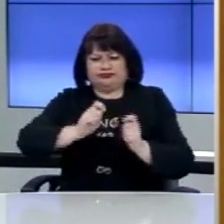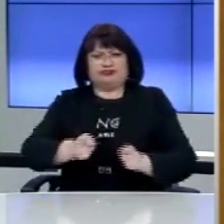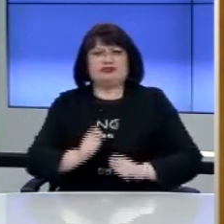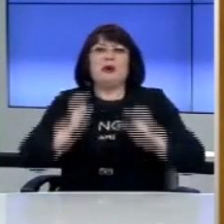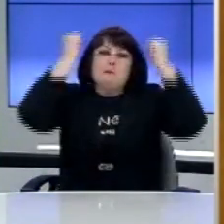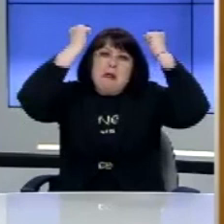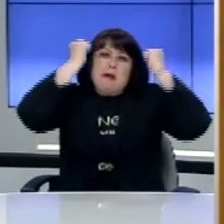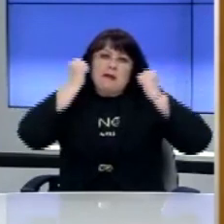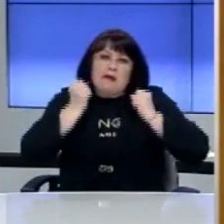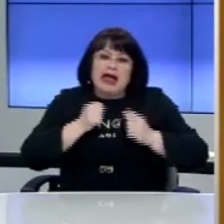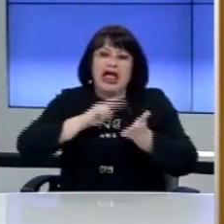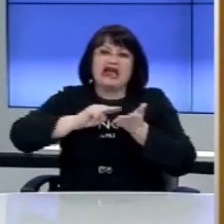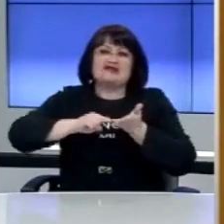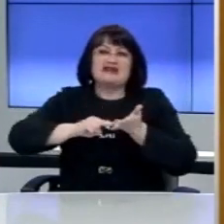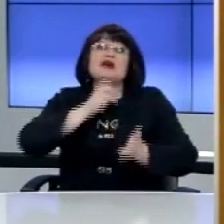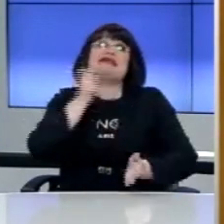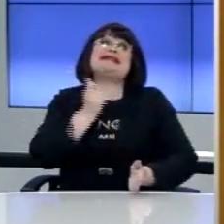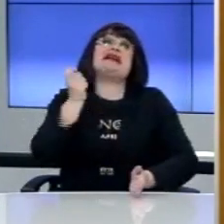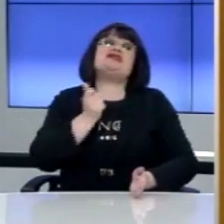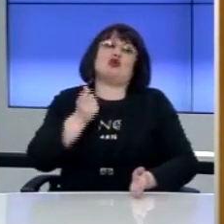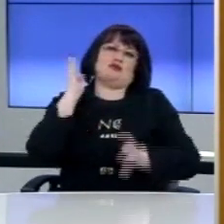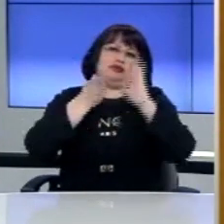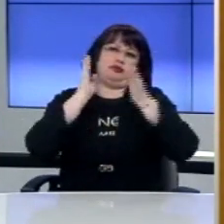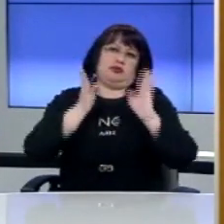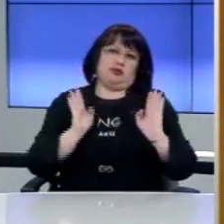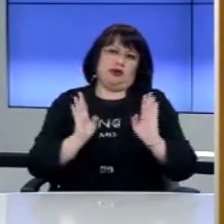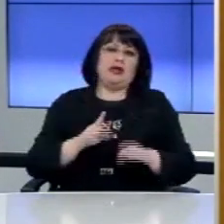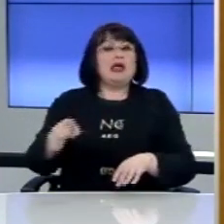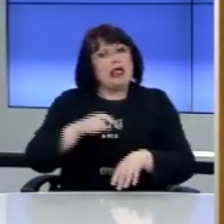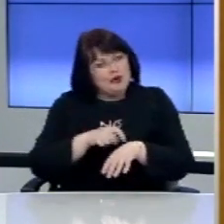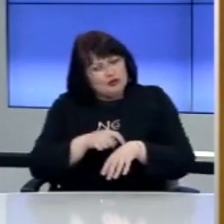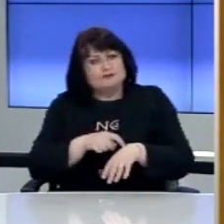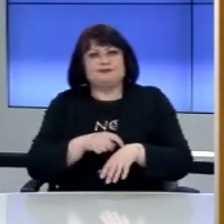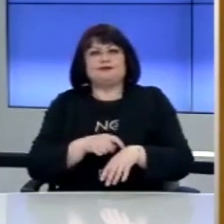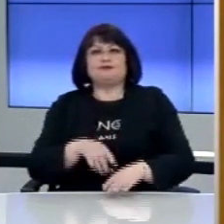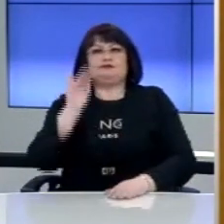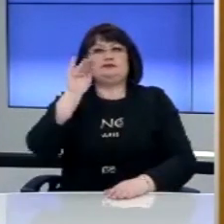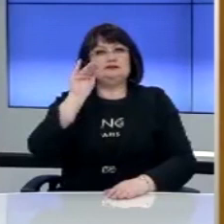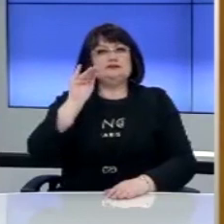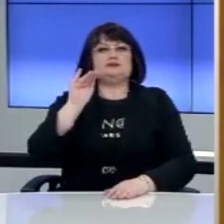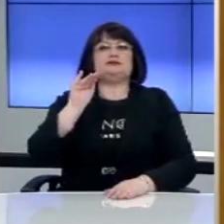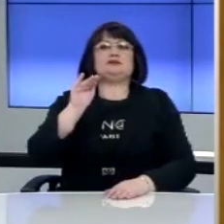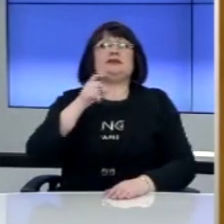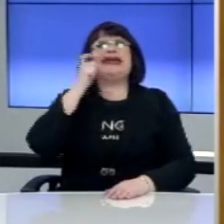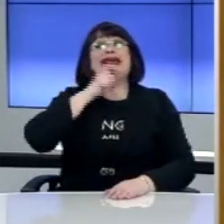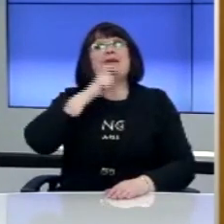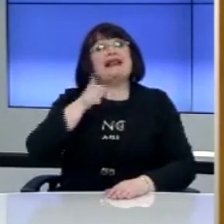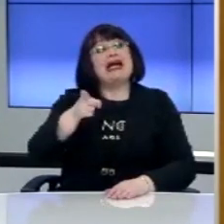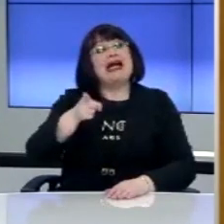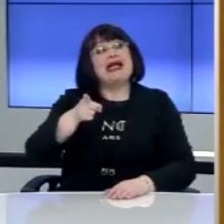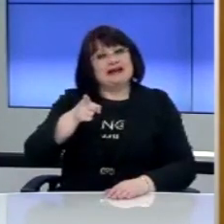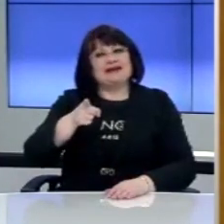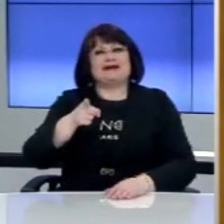βάρος ασφαλισμένων και συνταξιούχων. Και στο σημείο αυτό βέβαια να καλωσορίσουμε και την κυρία Γεννηματά